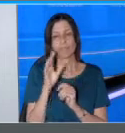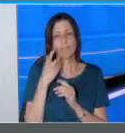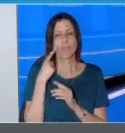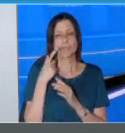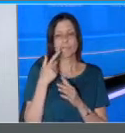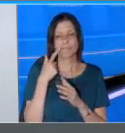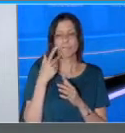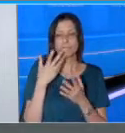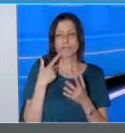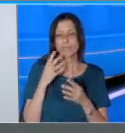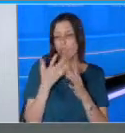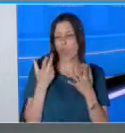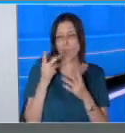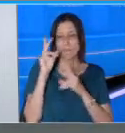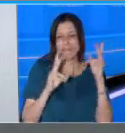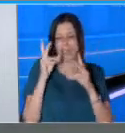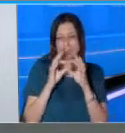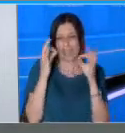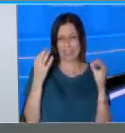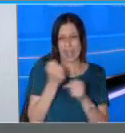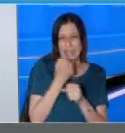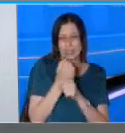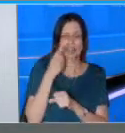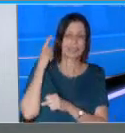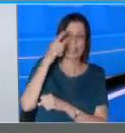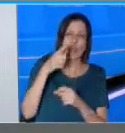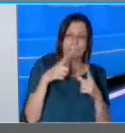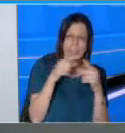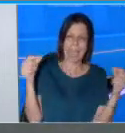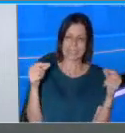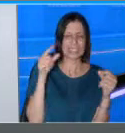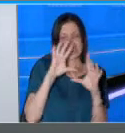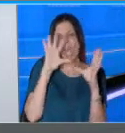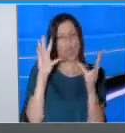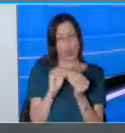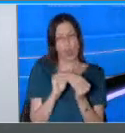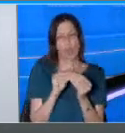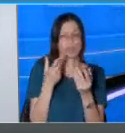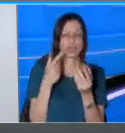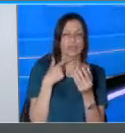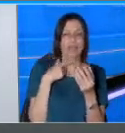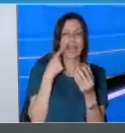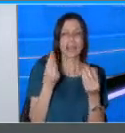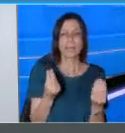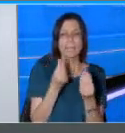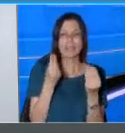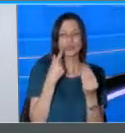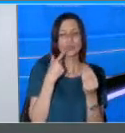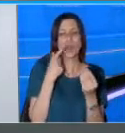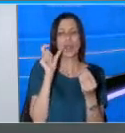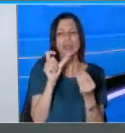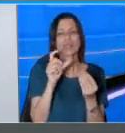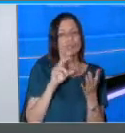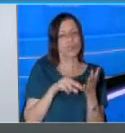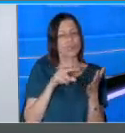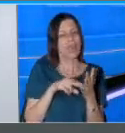בעזה. זה הכל. כן. טוב, זה אז... הכל. אגב, אני רוצה להגיד משהו על המונח תמונת ניצחון,